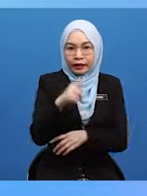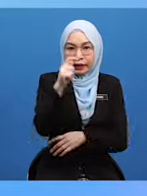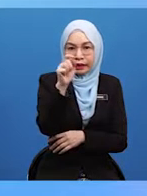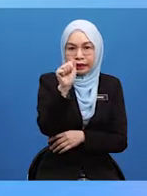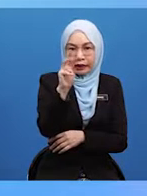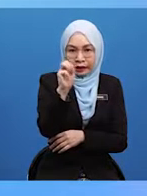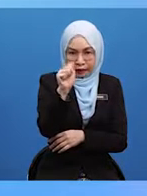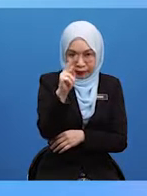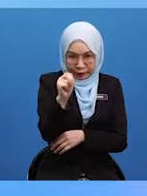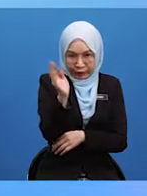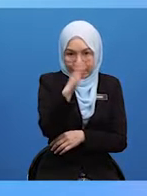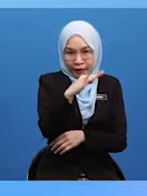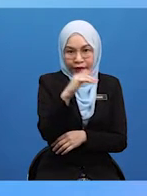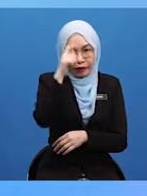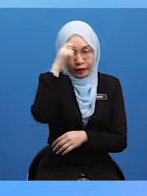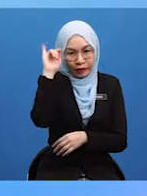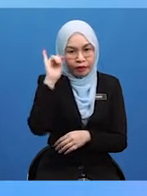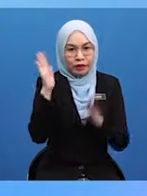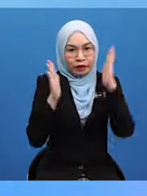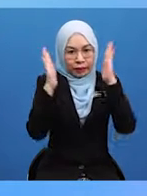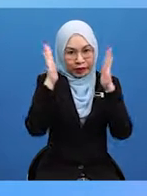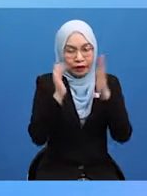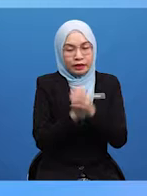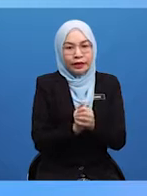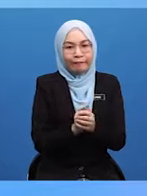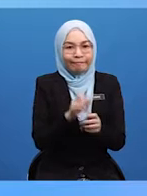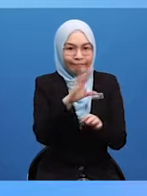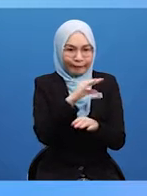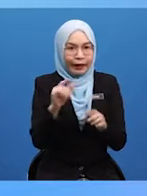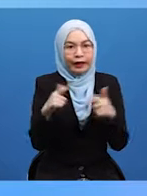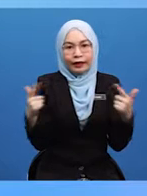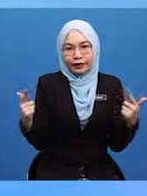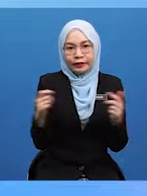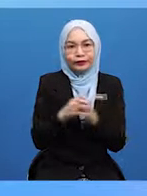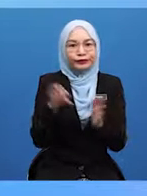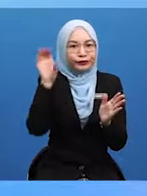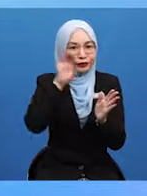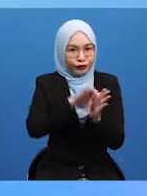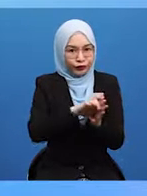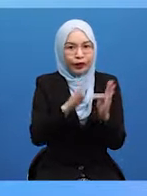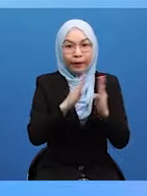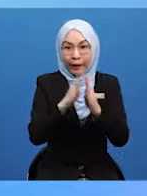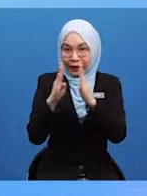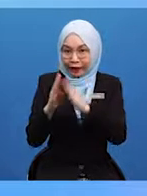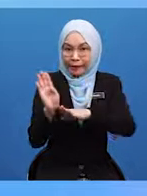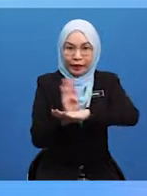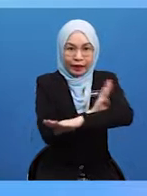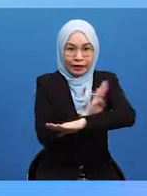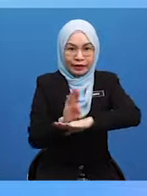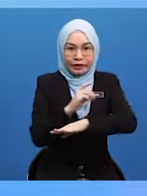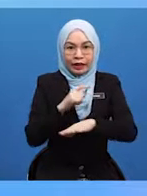perindustrian mempunyai pelbagai kegiatan industri seperti industri elektrik